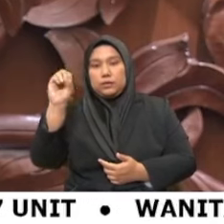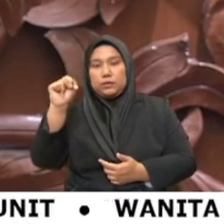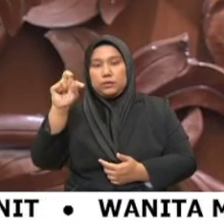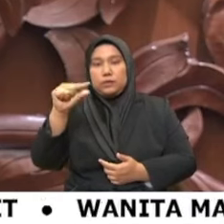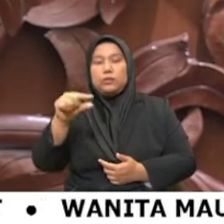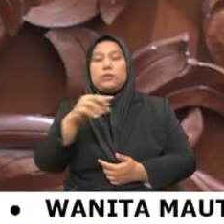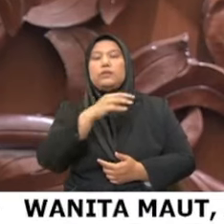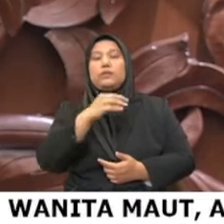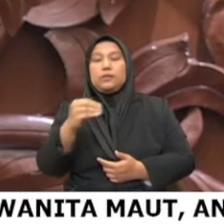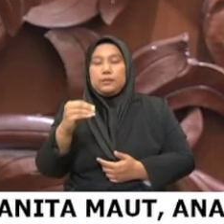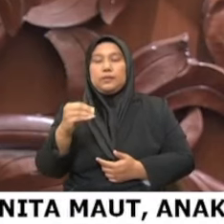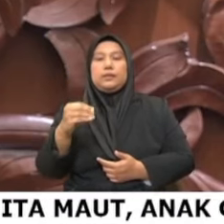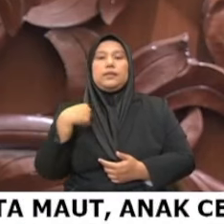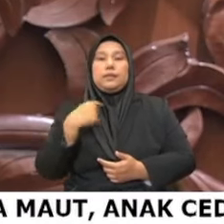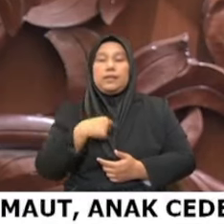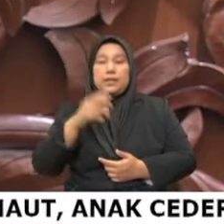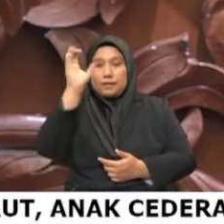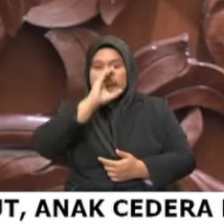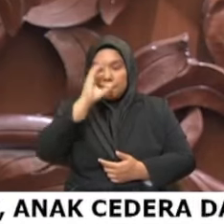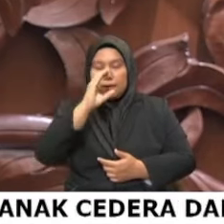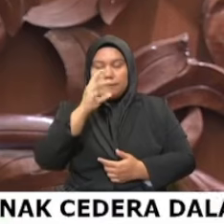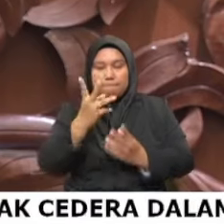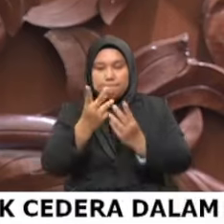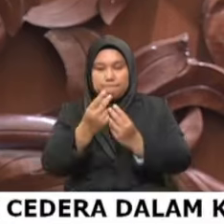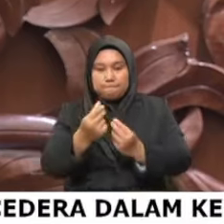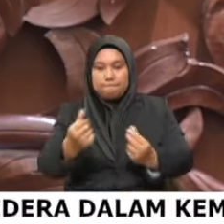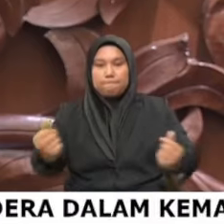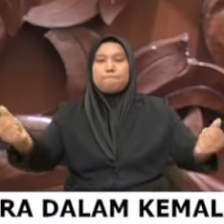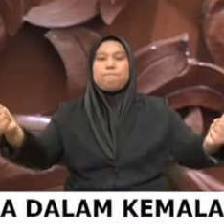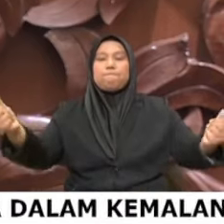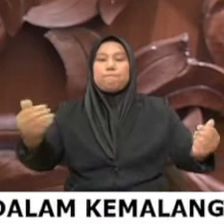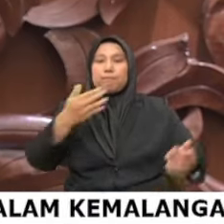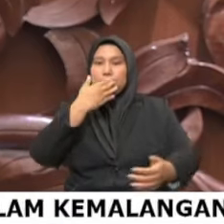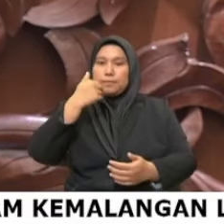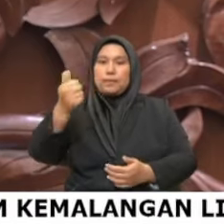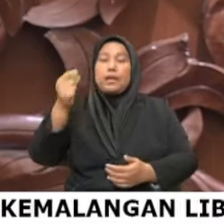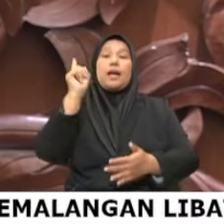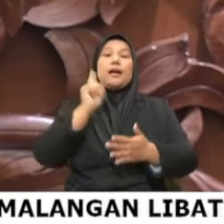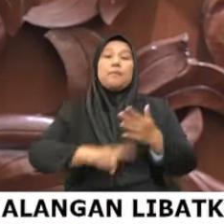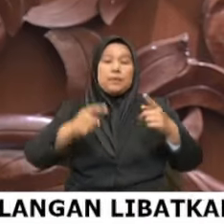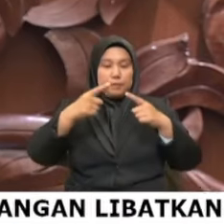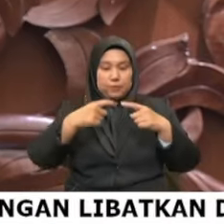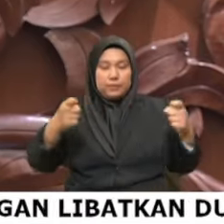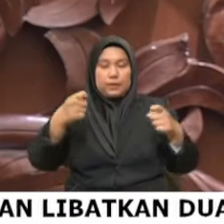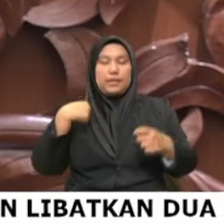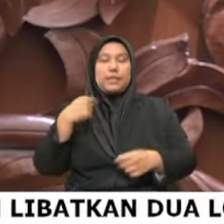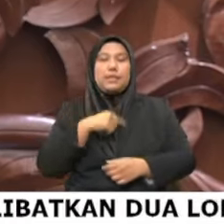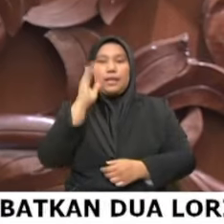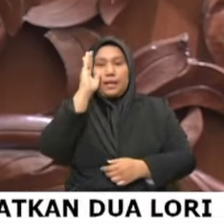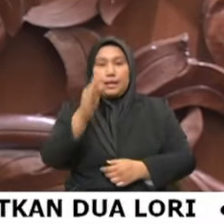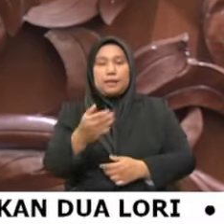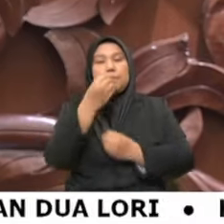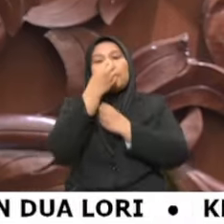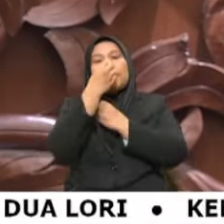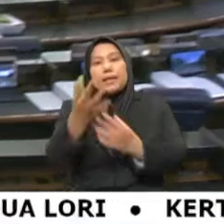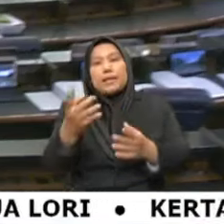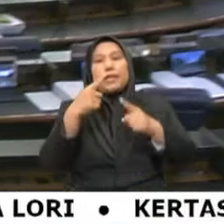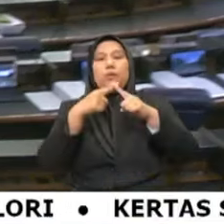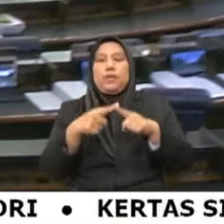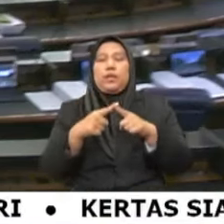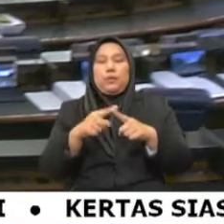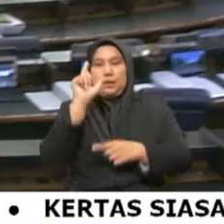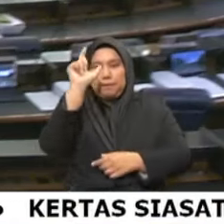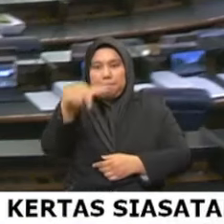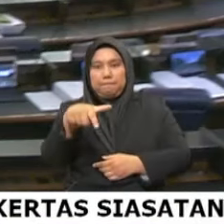solution. Okey. Dan apa juga keputusan itu kita akan maklumkan ke dewan kemudian. Baik, silakan Sir. Baik, terima